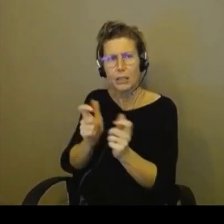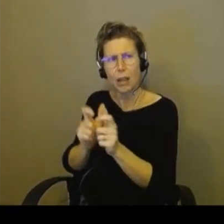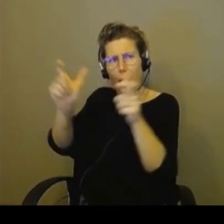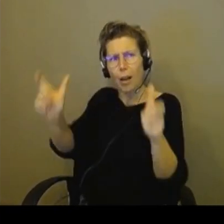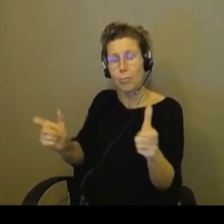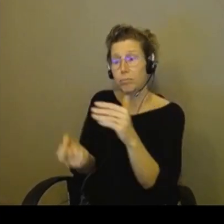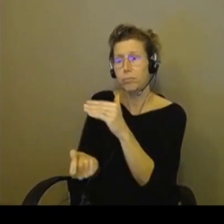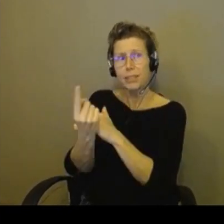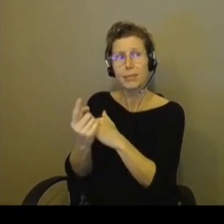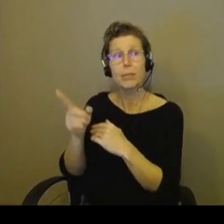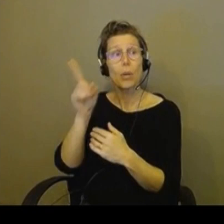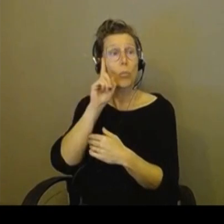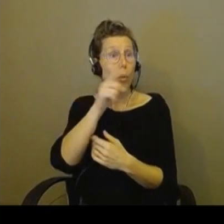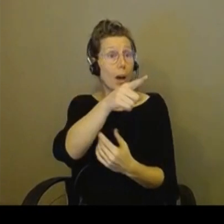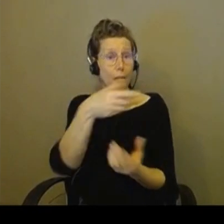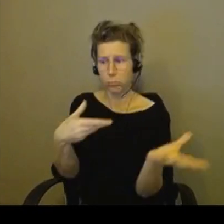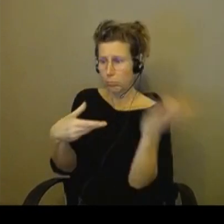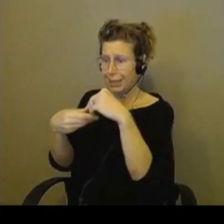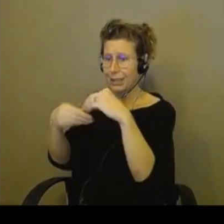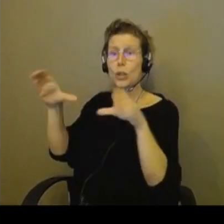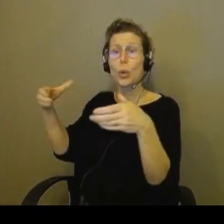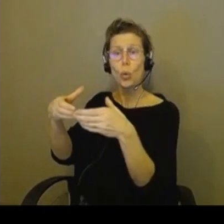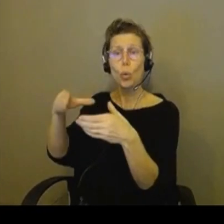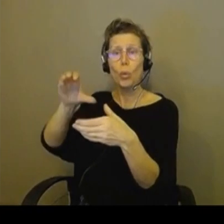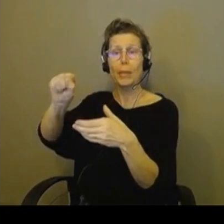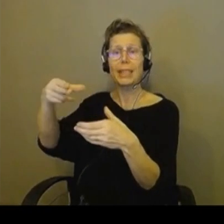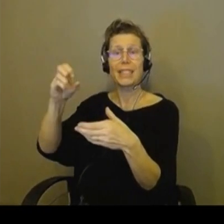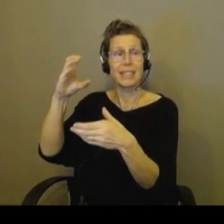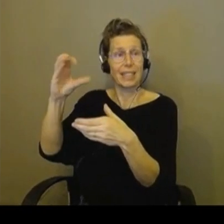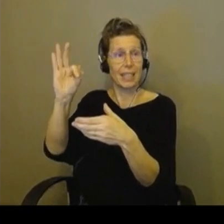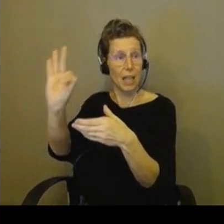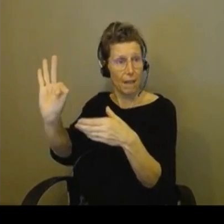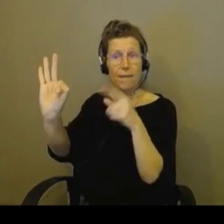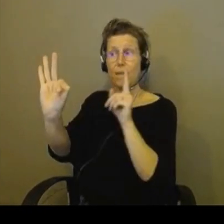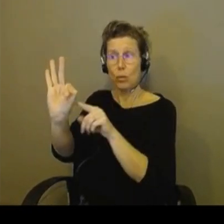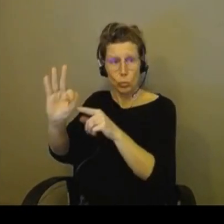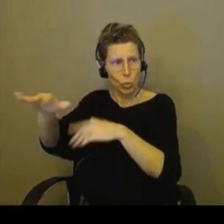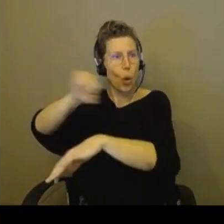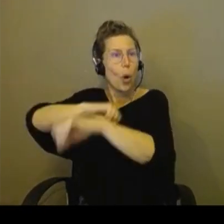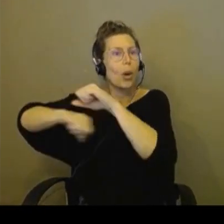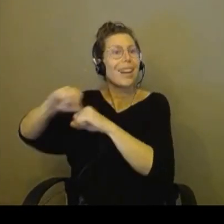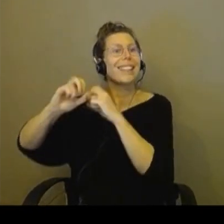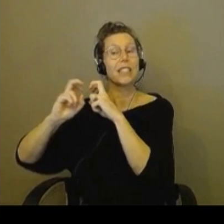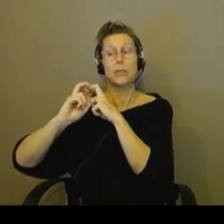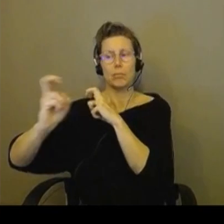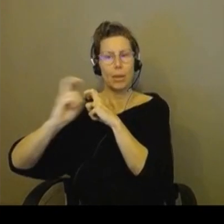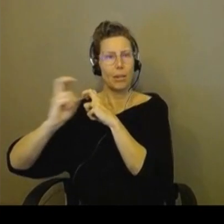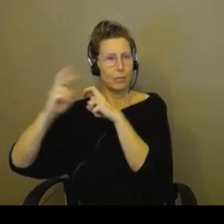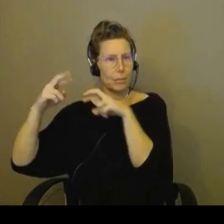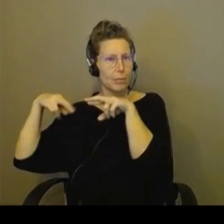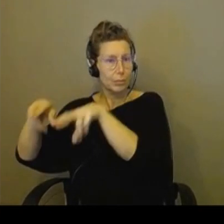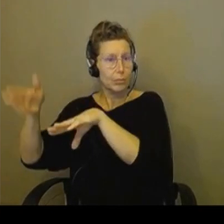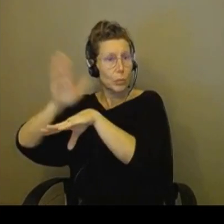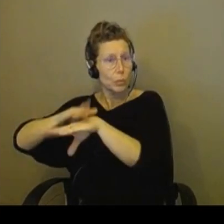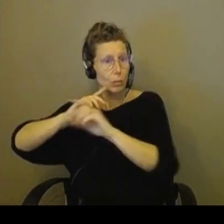vous appartenez au groupe SNCF, qui opère également le transport sur le réseau ferroviaire. Et vous avez la charge des infrastructures. Vous pouvez